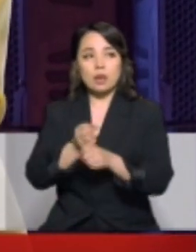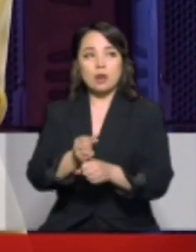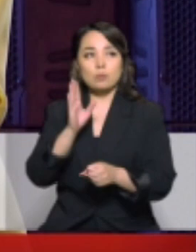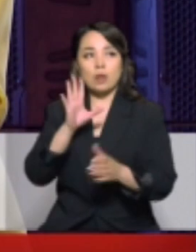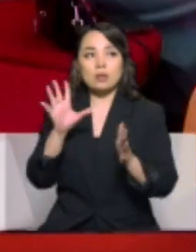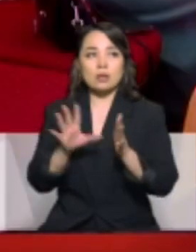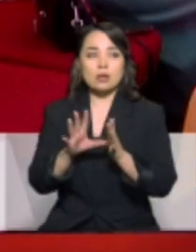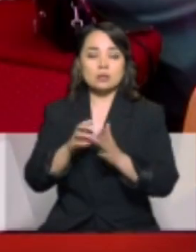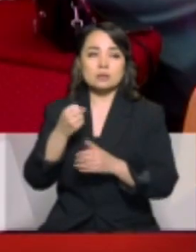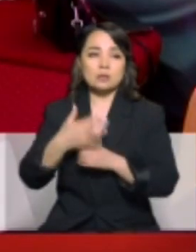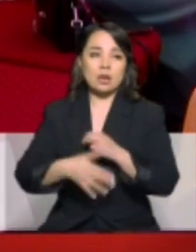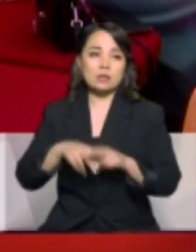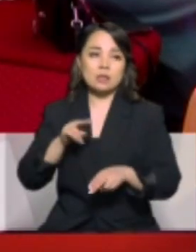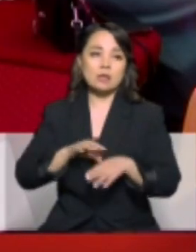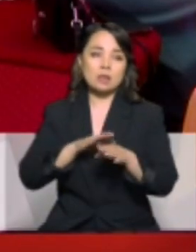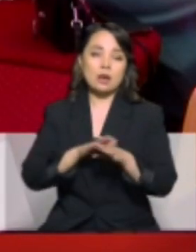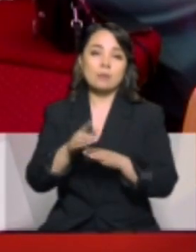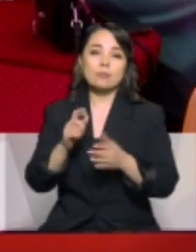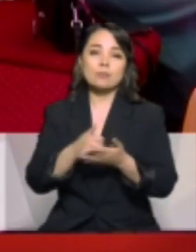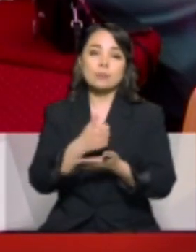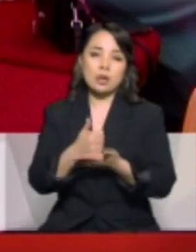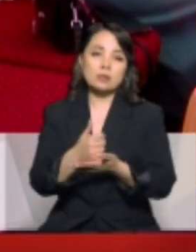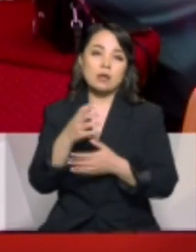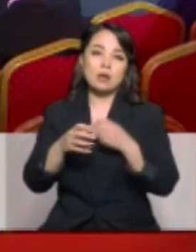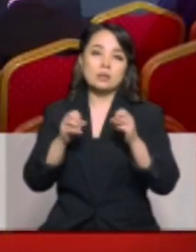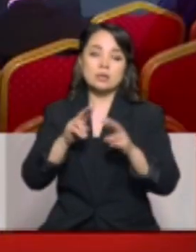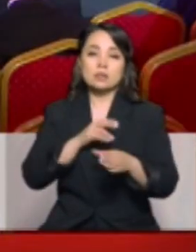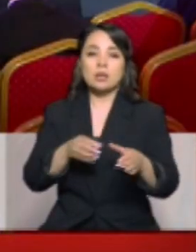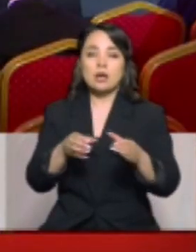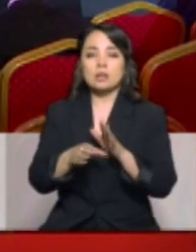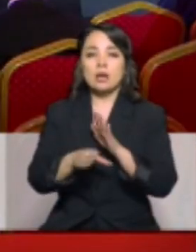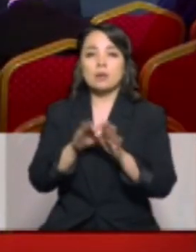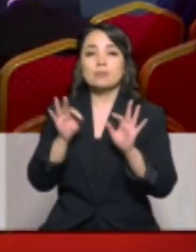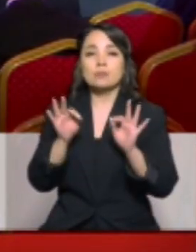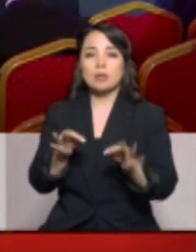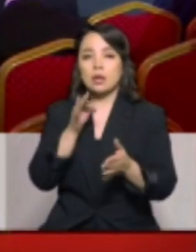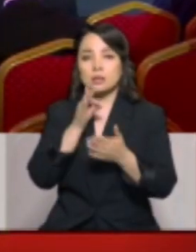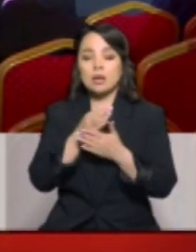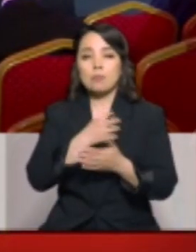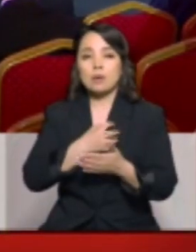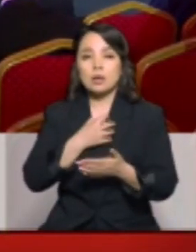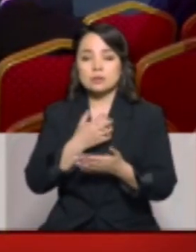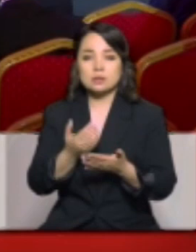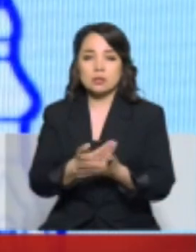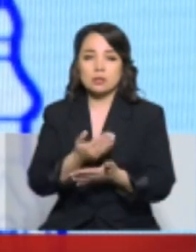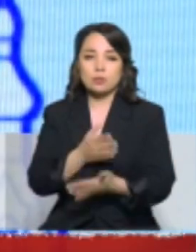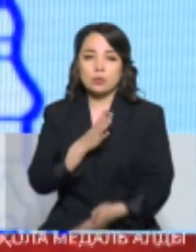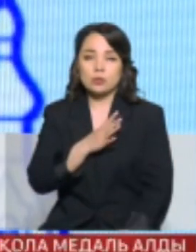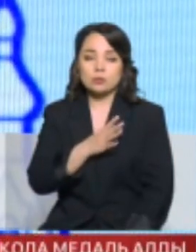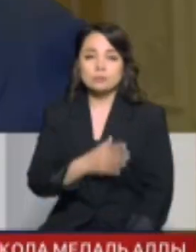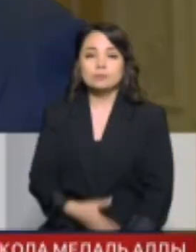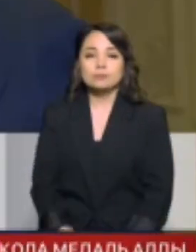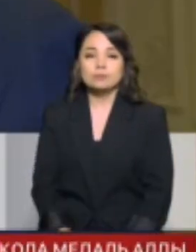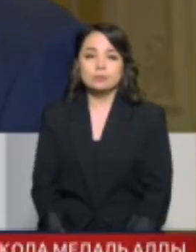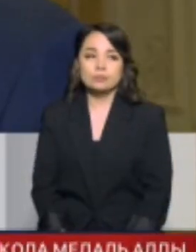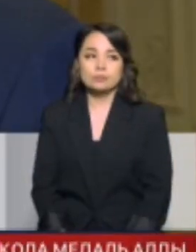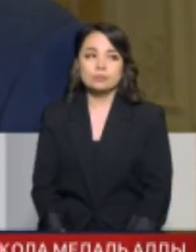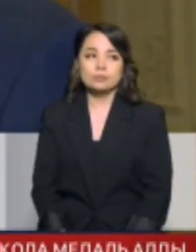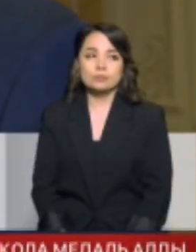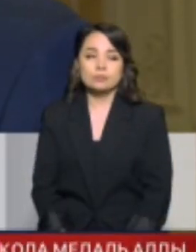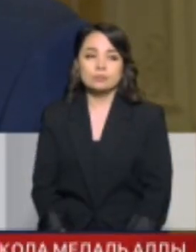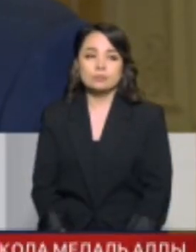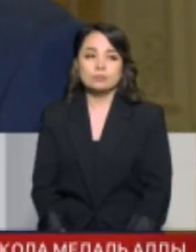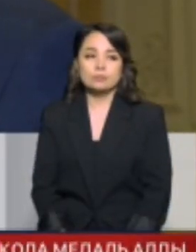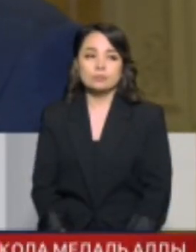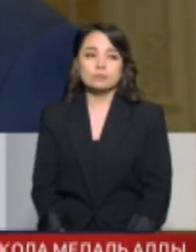атом станциясын салу үшін ең басты халықаралық серіктестікті сәтті таңдау маңызды екенін айтады. Мы сегодня с нашими